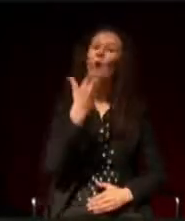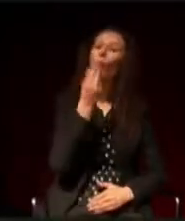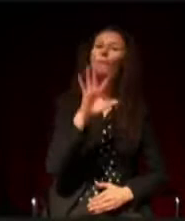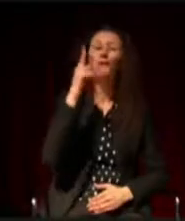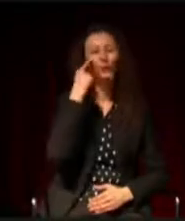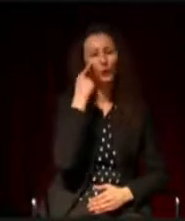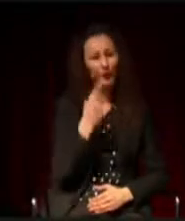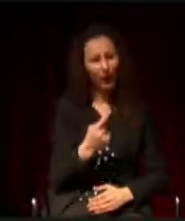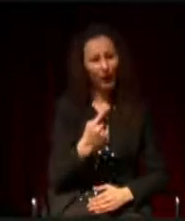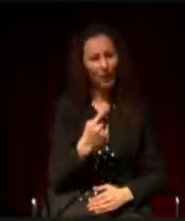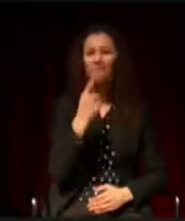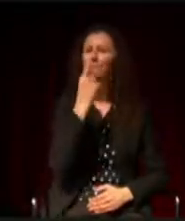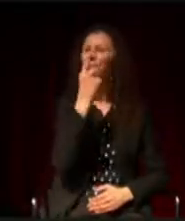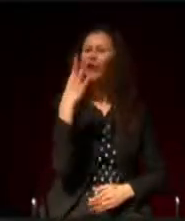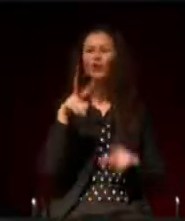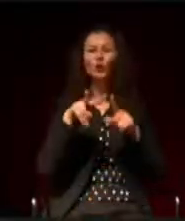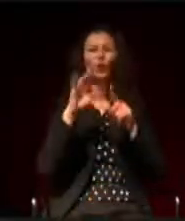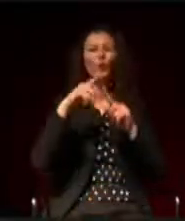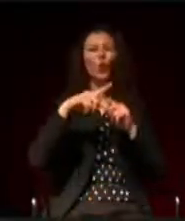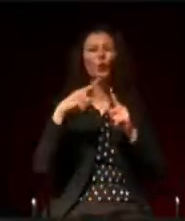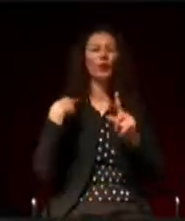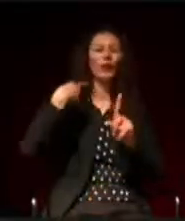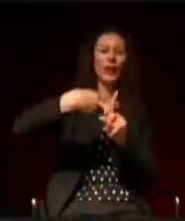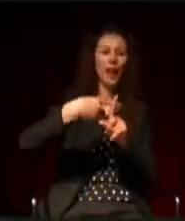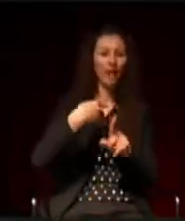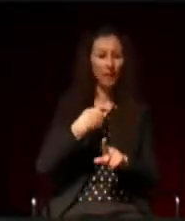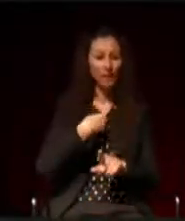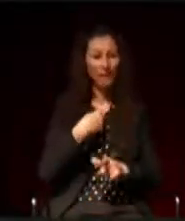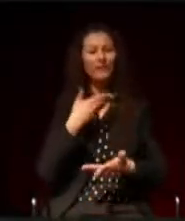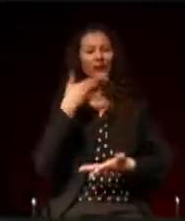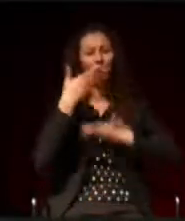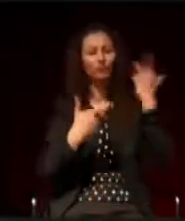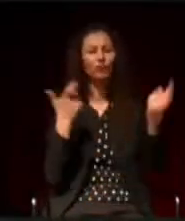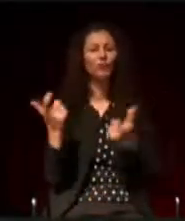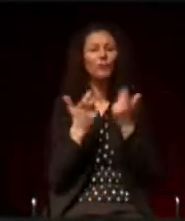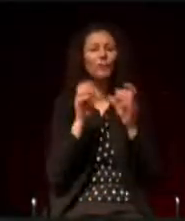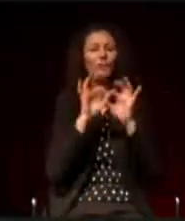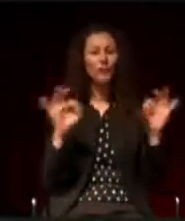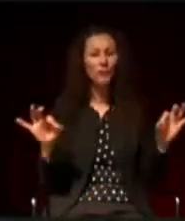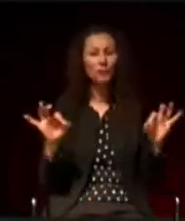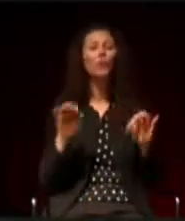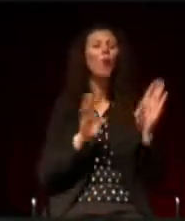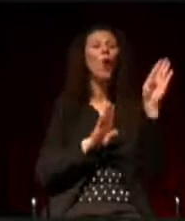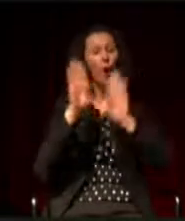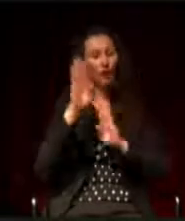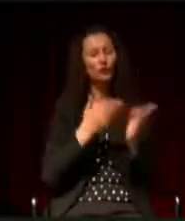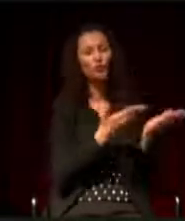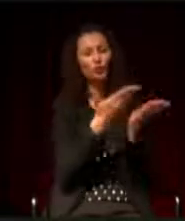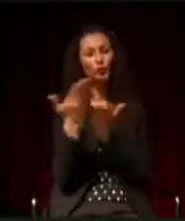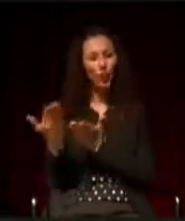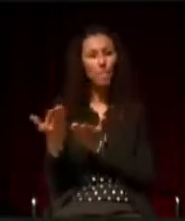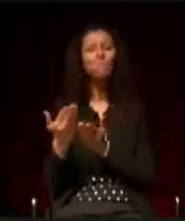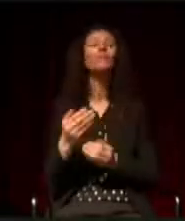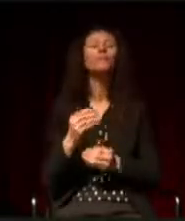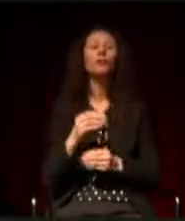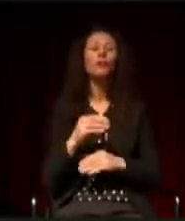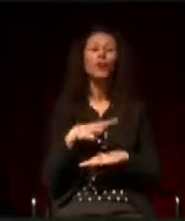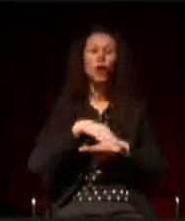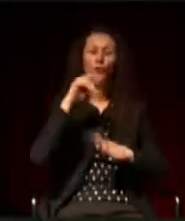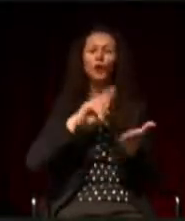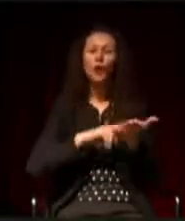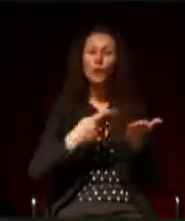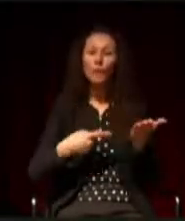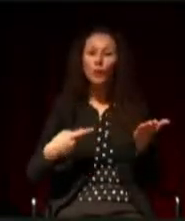Olmadığına göre birkaç notu ilave ederek ben de toplantıyı tamamlayacağım ve oylarınıza sunacağım komisyon